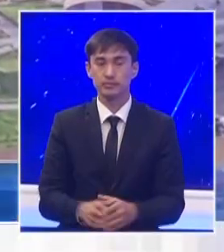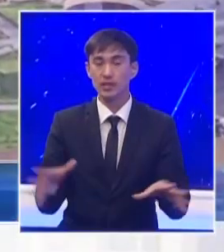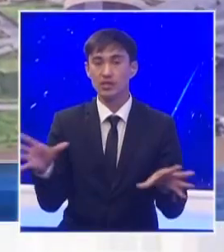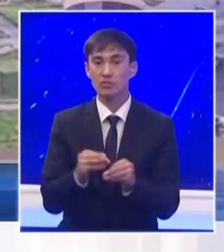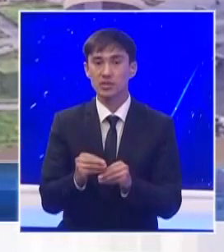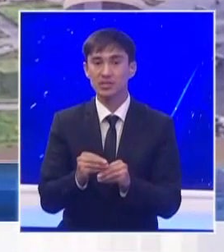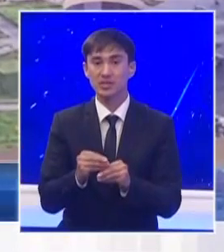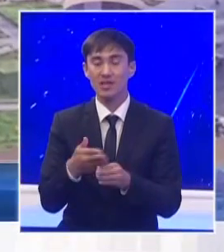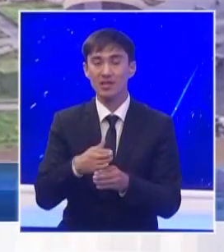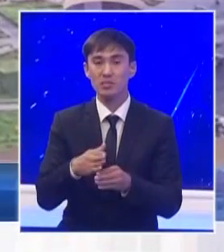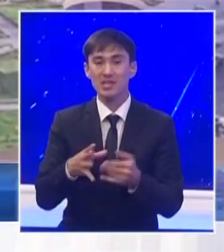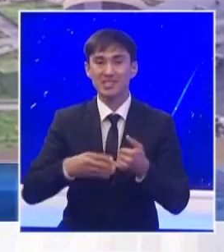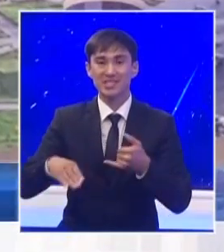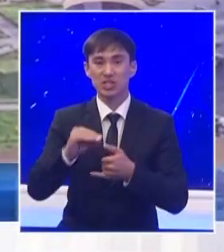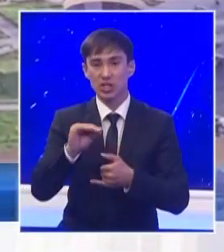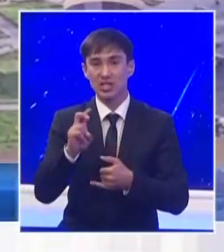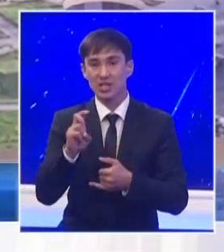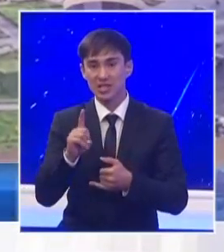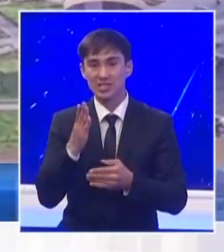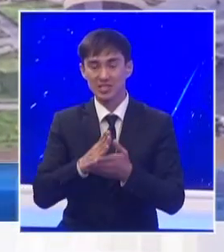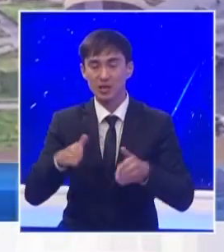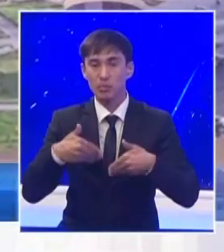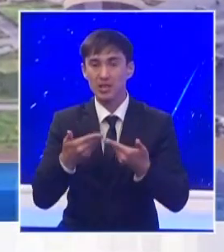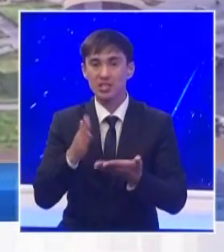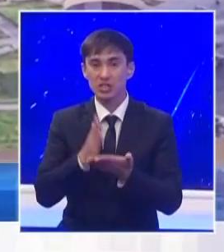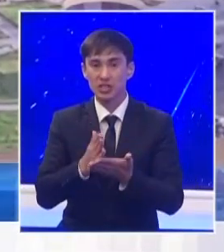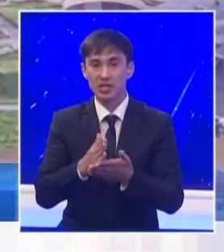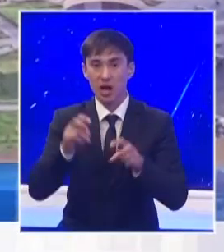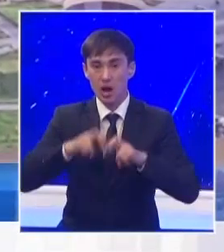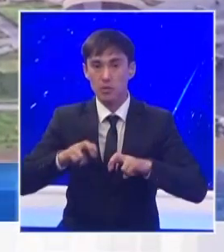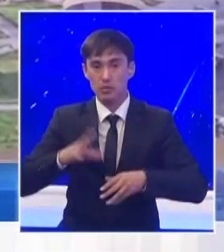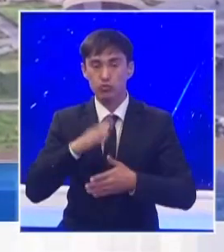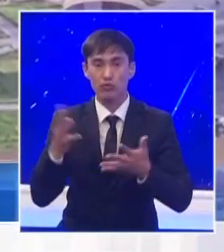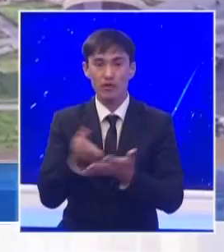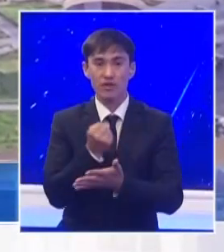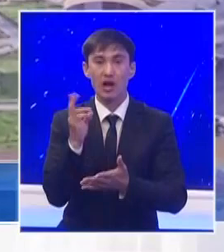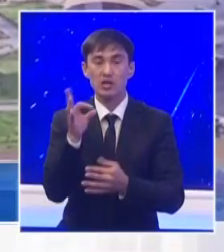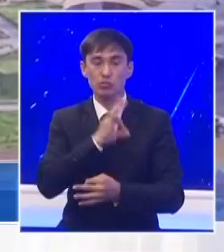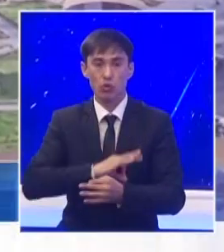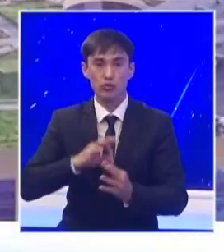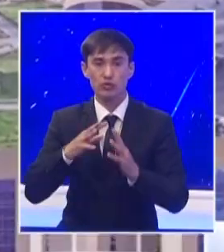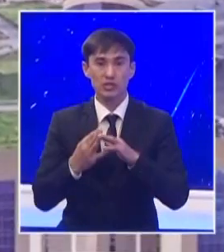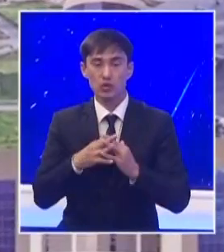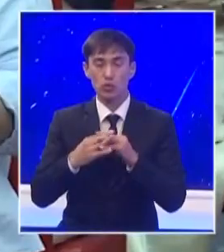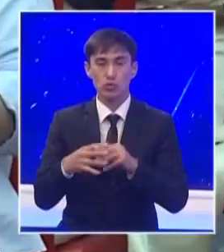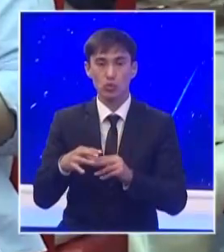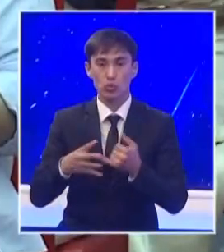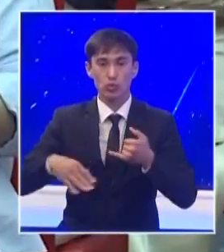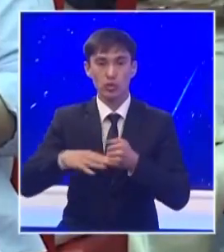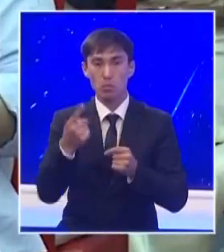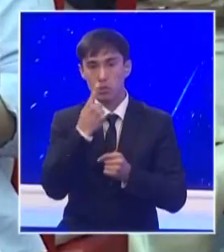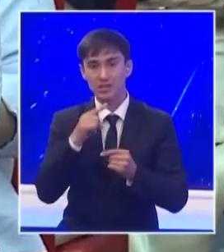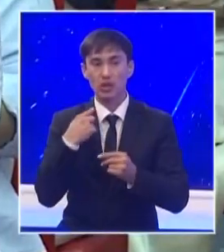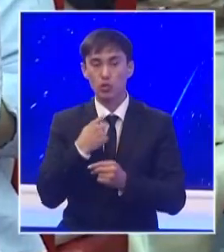Совместно с отделом земельных отношений нами ведется работа над предложениями. Земельная комиссия будет выявлять, как используются сельскохозяйственные угодья близ Талдыкургана.